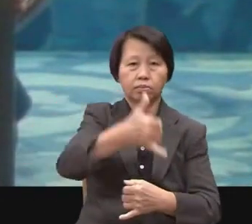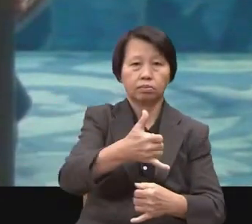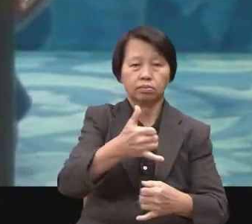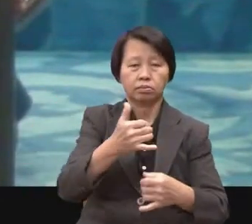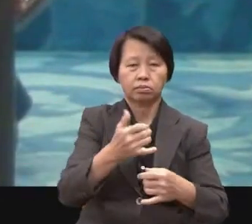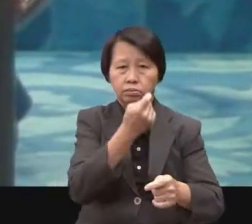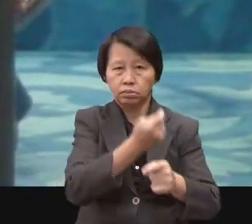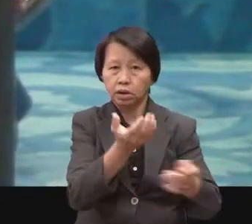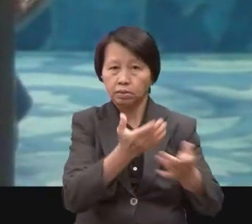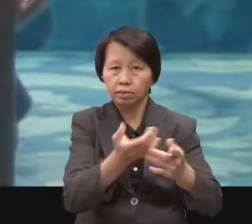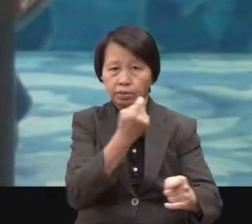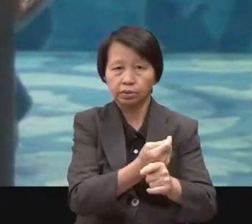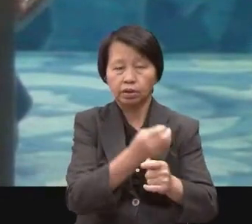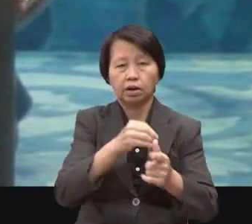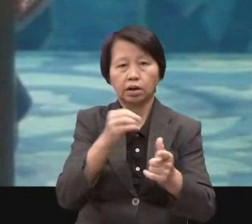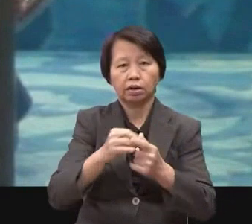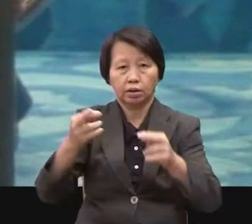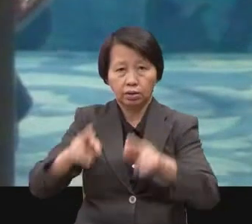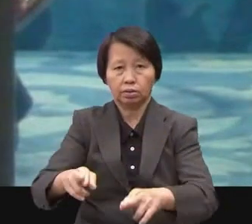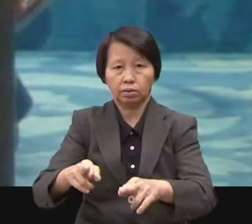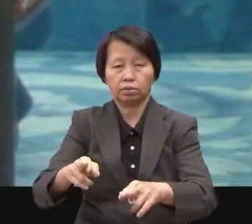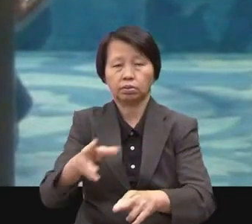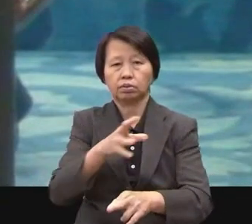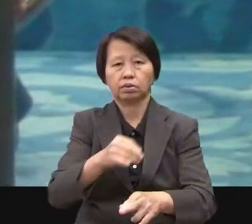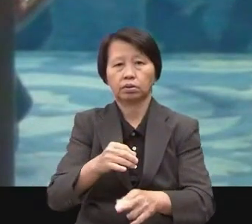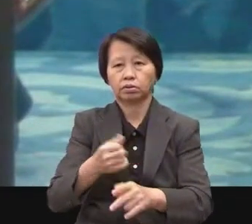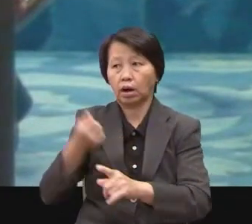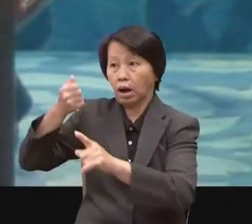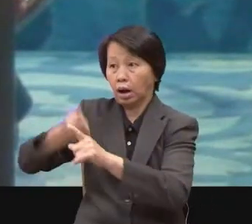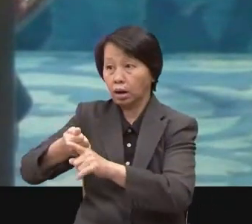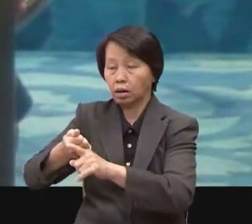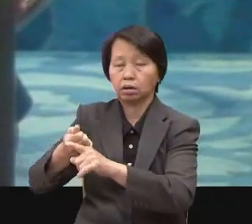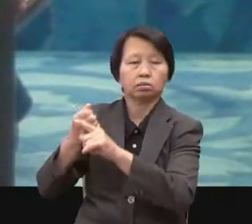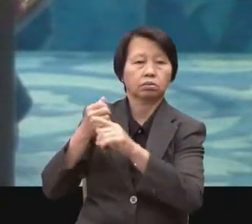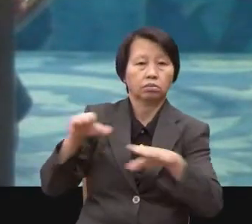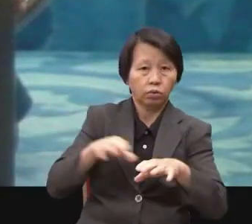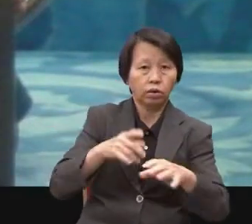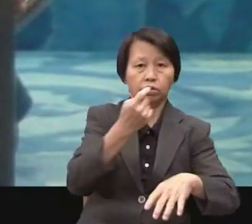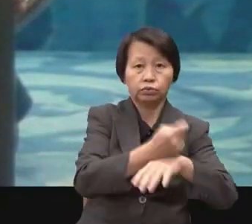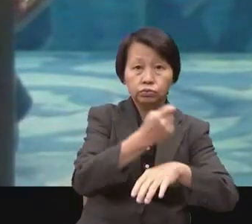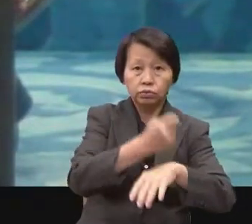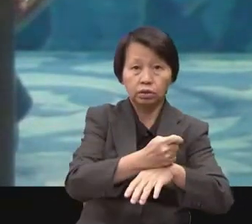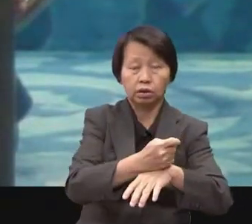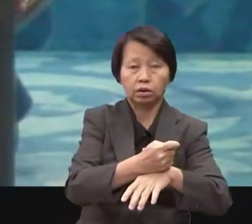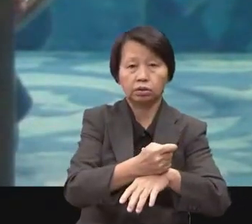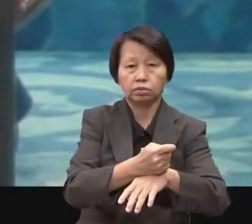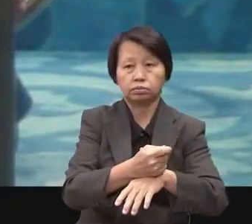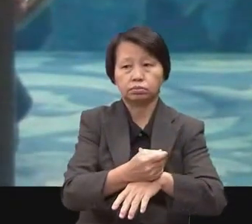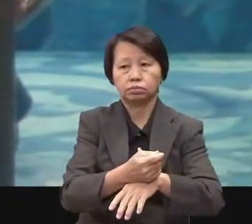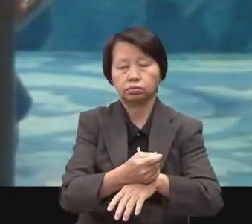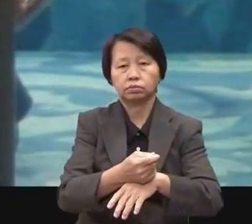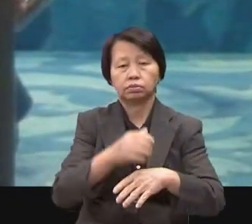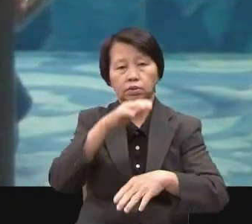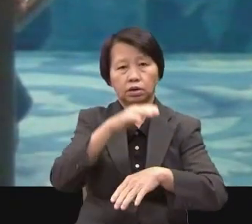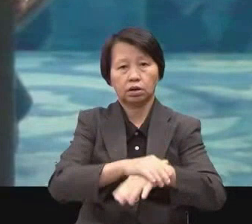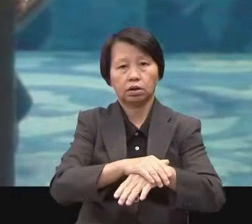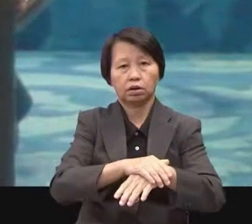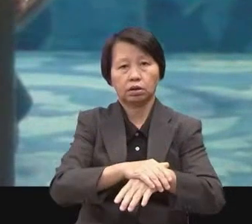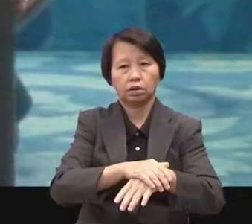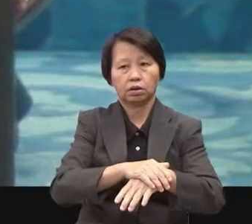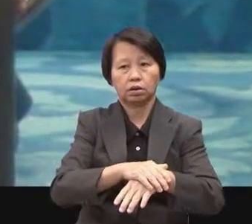masyarakat tetap atau kontrak dan di arah untuk menjalankan tugas atas